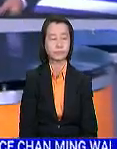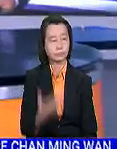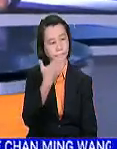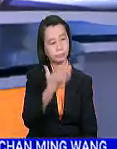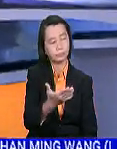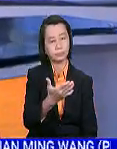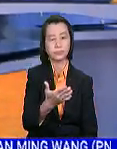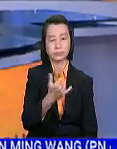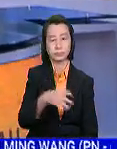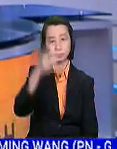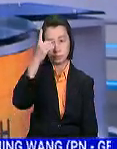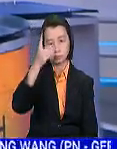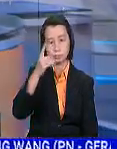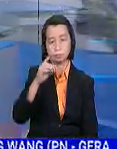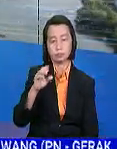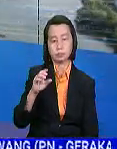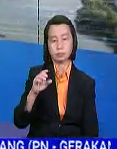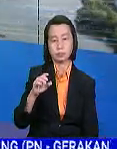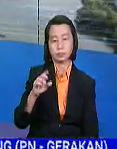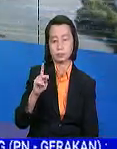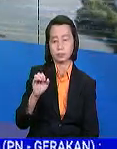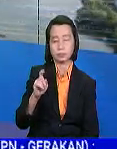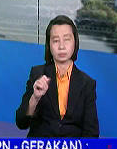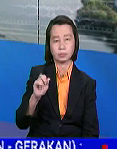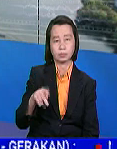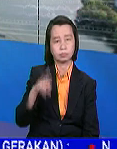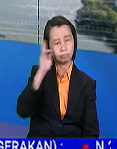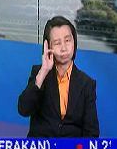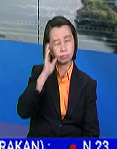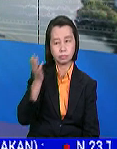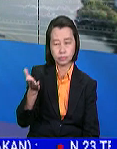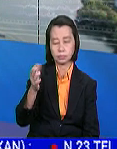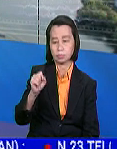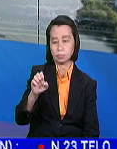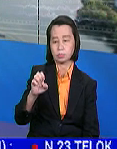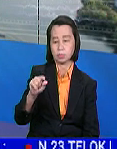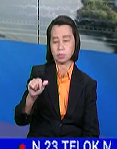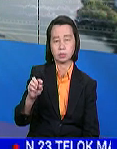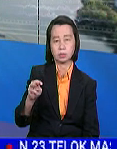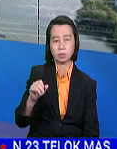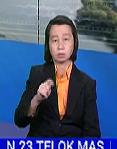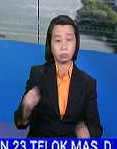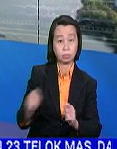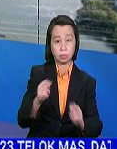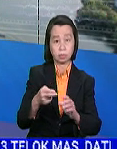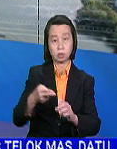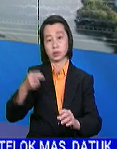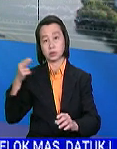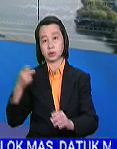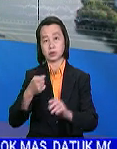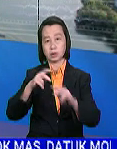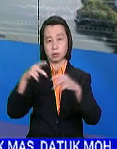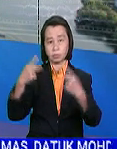by Nurul jatuh Muhammadin tetapi kekal ahli dewan undangan Negeri Ajun segama walaupun bertindak keluar daripada